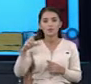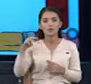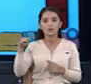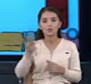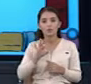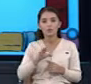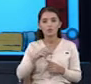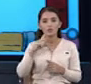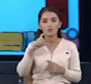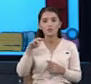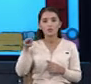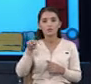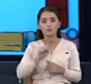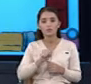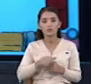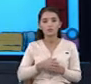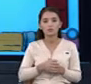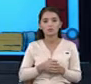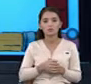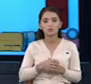«Это», «это»,